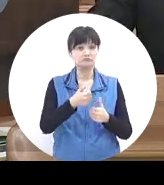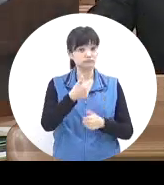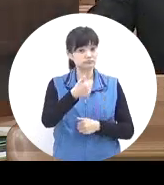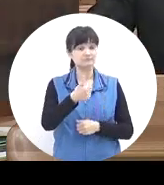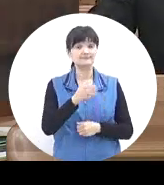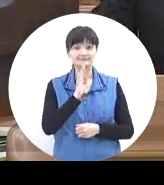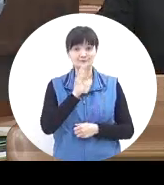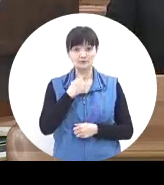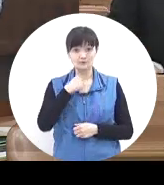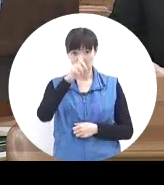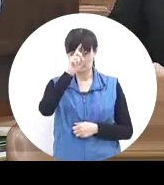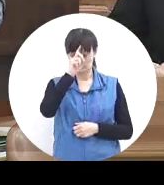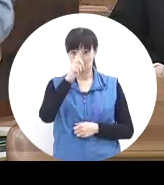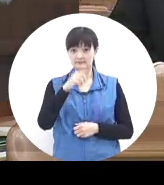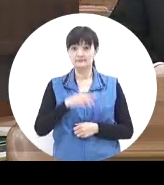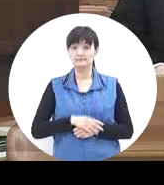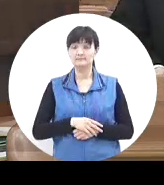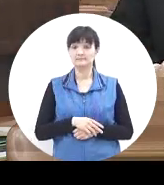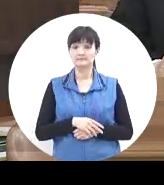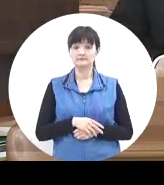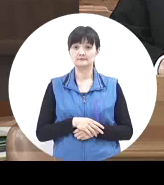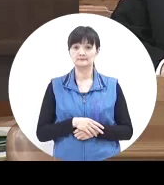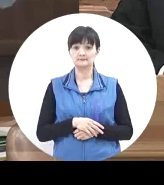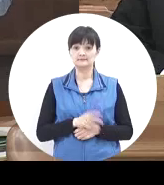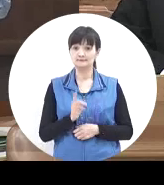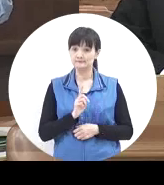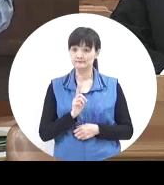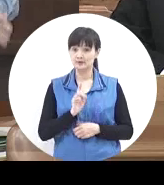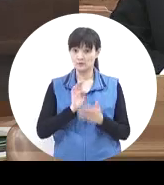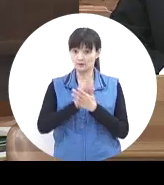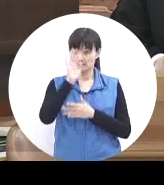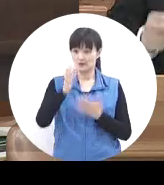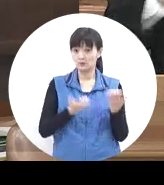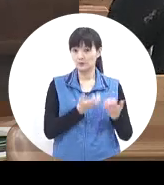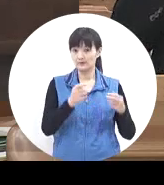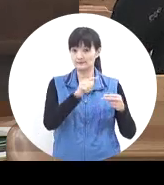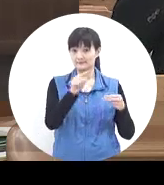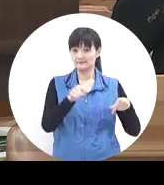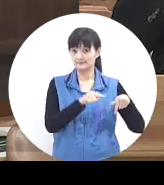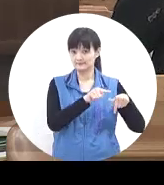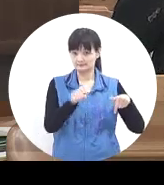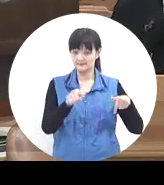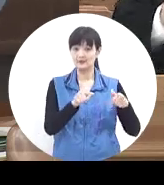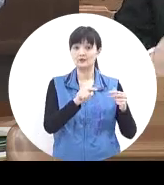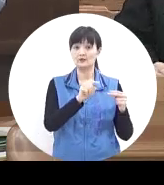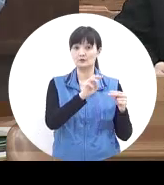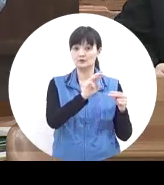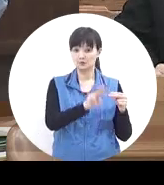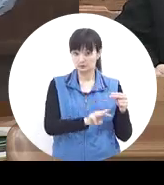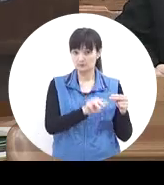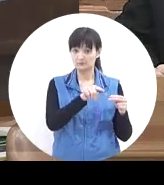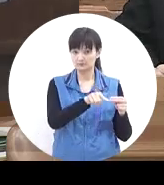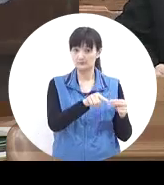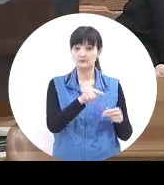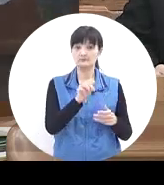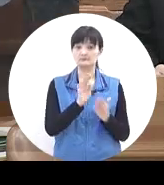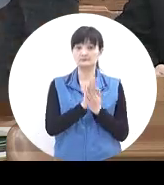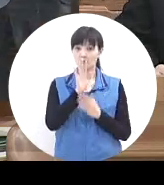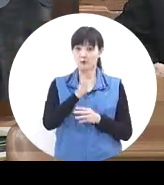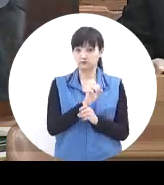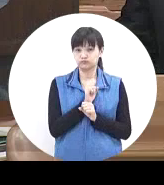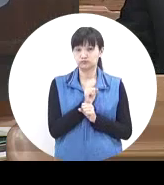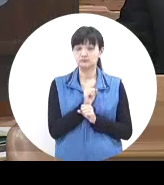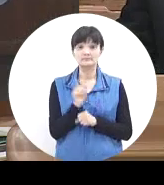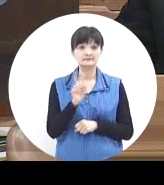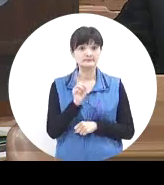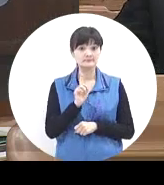哈，我也跟教育局长有讲过，在未来温宅郡，我希望说将来一定也要注意这一点，高密度的地